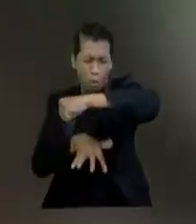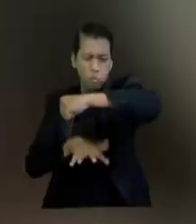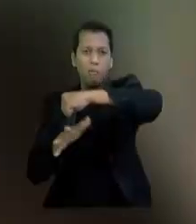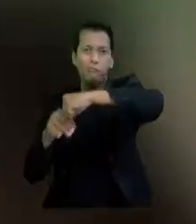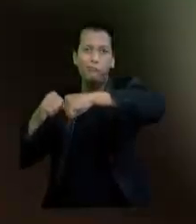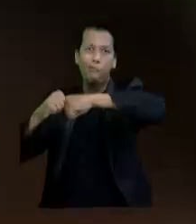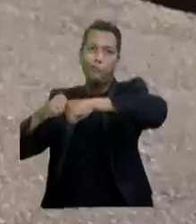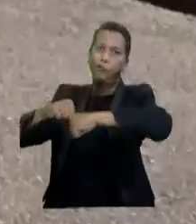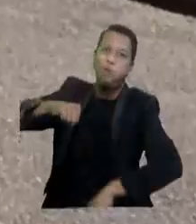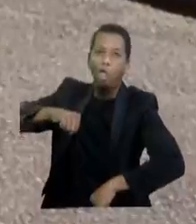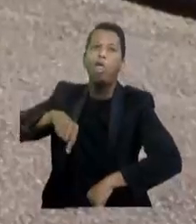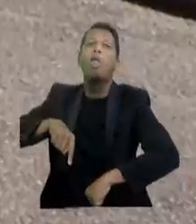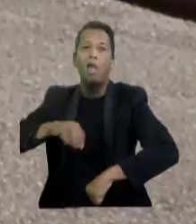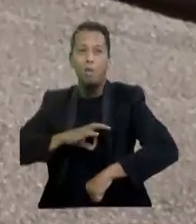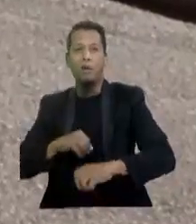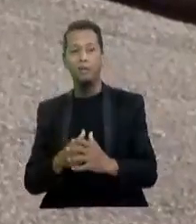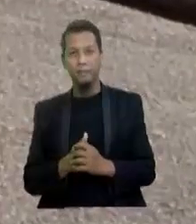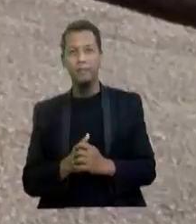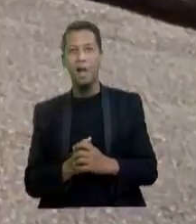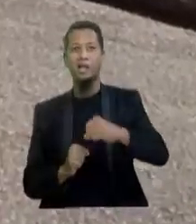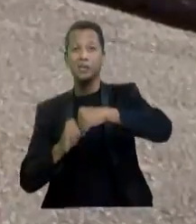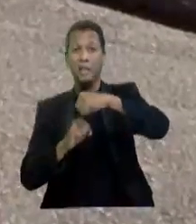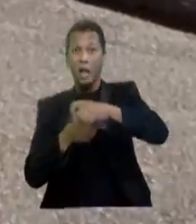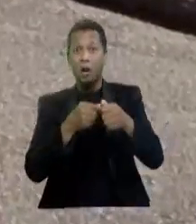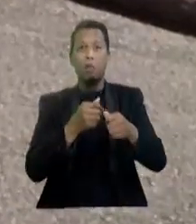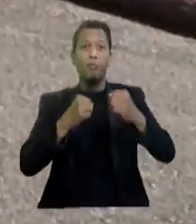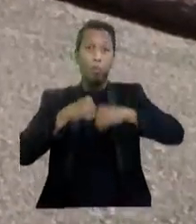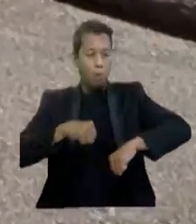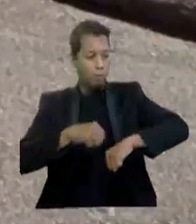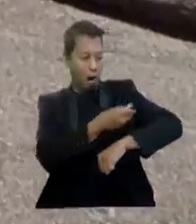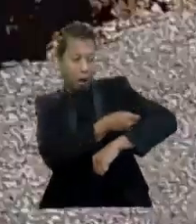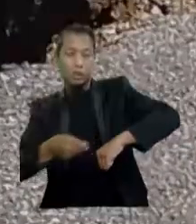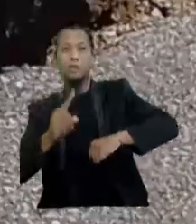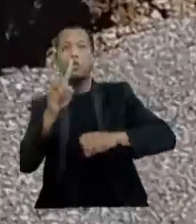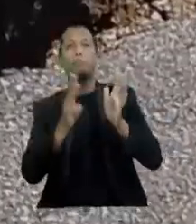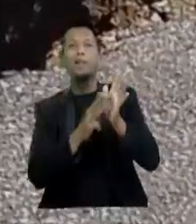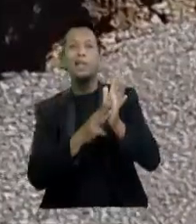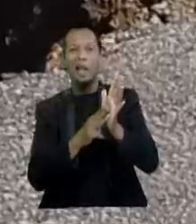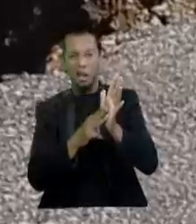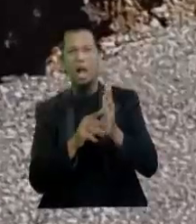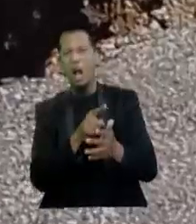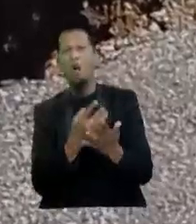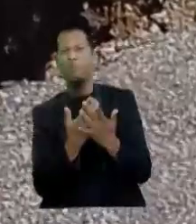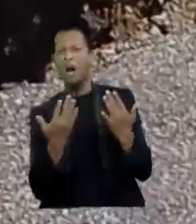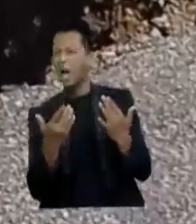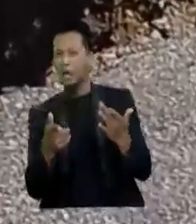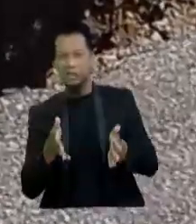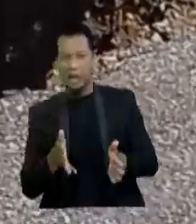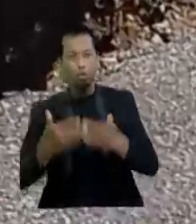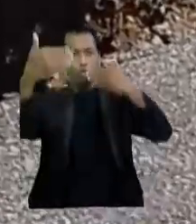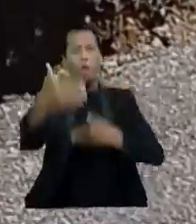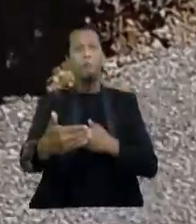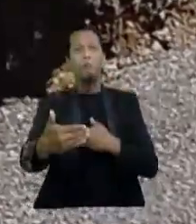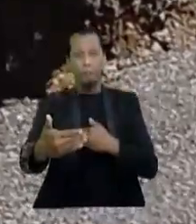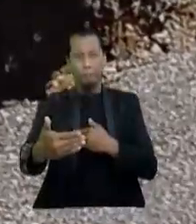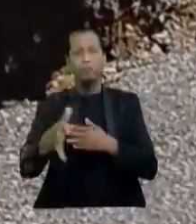pondasi tergerus arus sungai. Permukaan jembatan juga amblas sekitar 1 meter. Karena membahayakan, warga menutup jalur untuk kendaraan roda